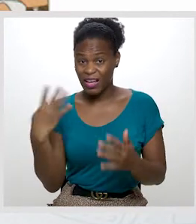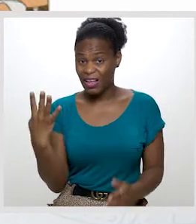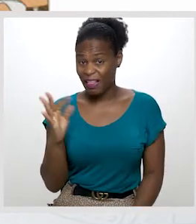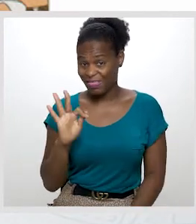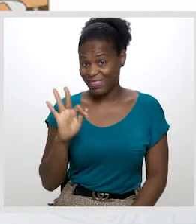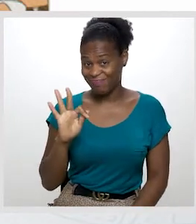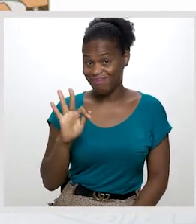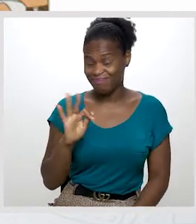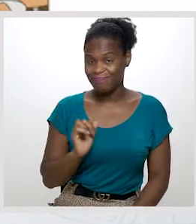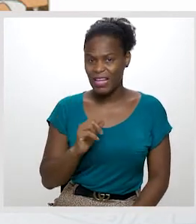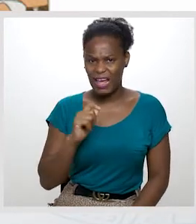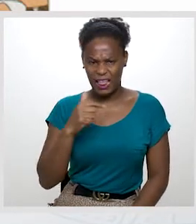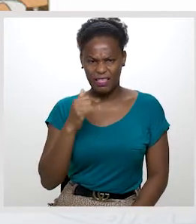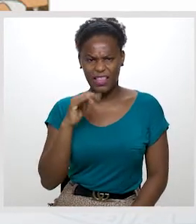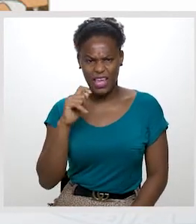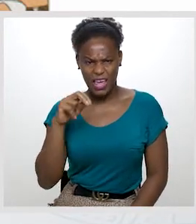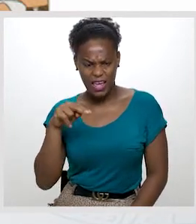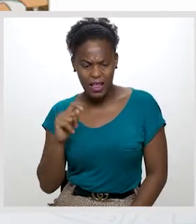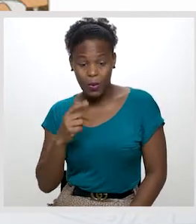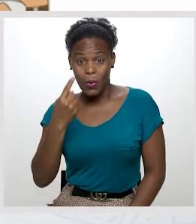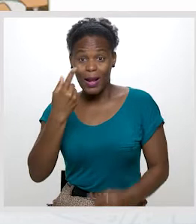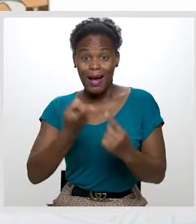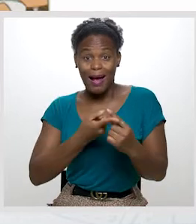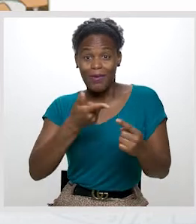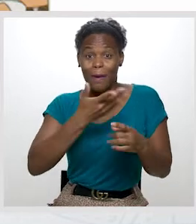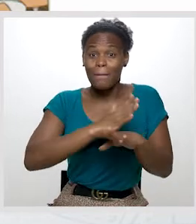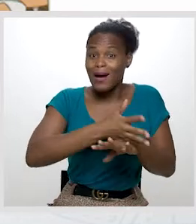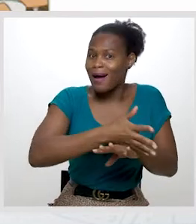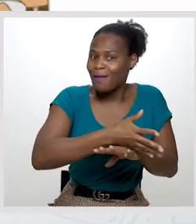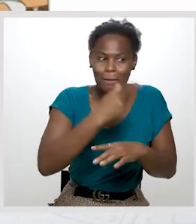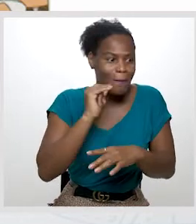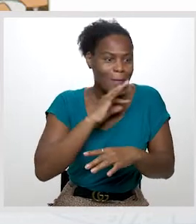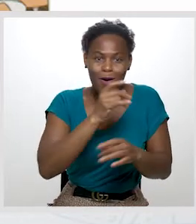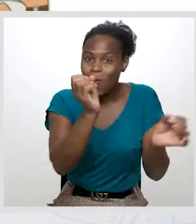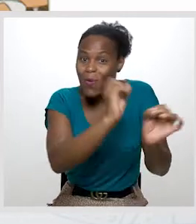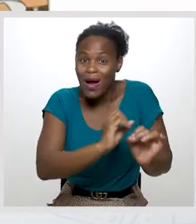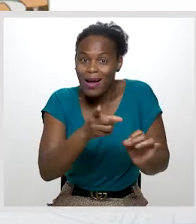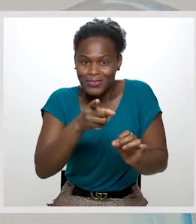Étienne, une année sur un bateau, sans les parents, ça te dit?